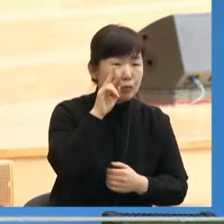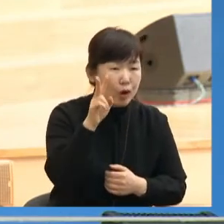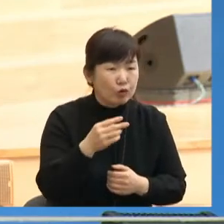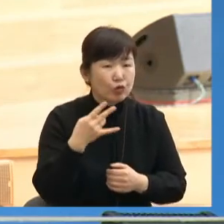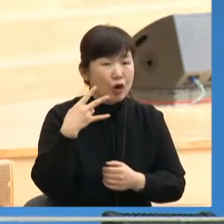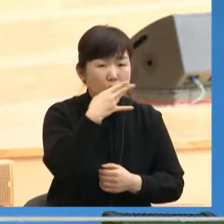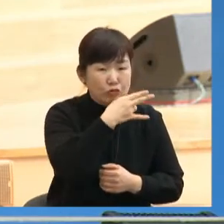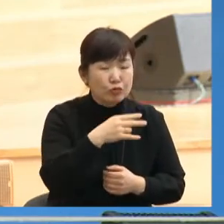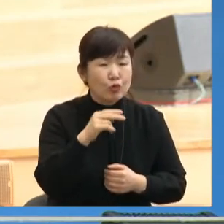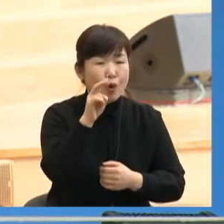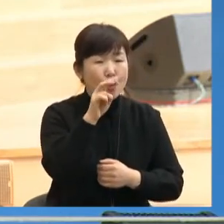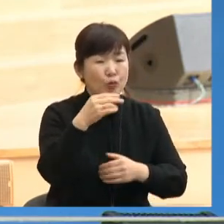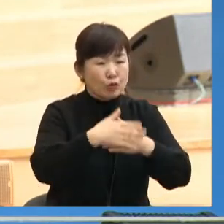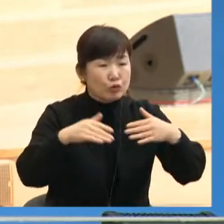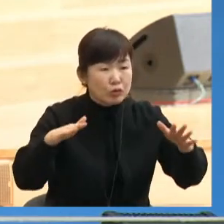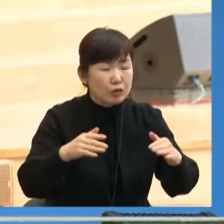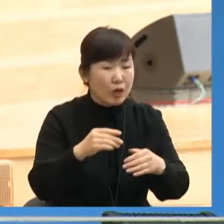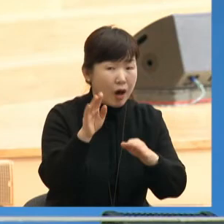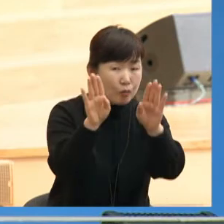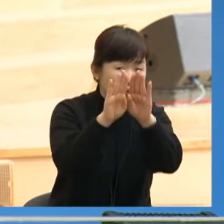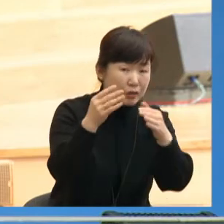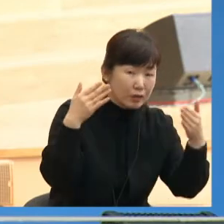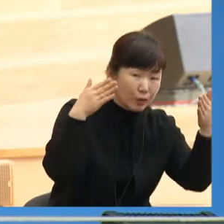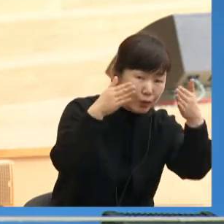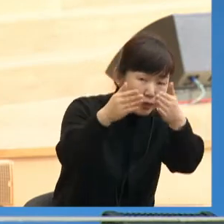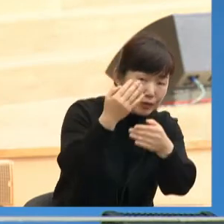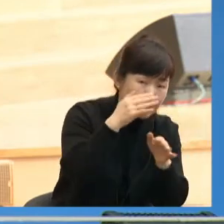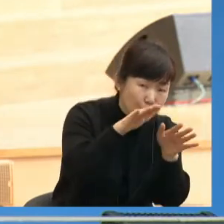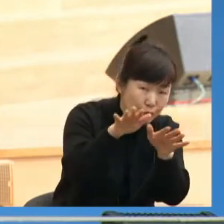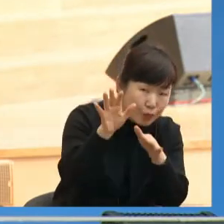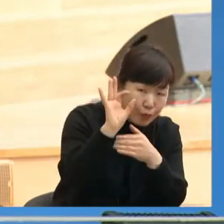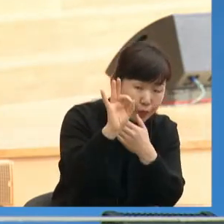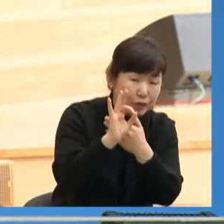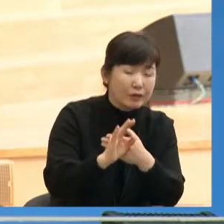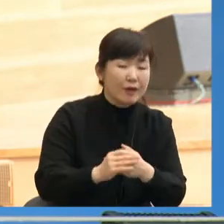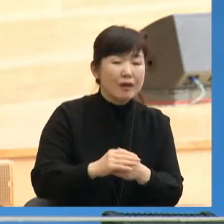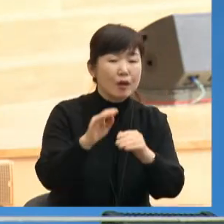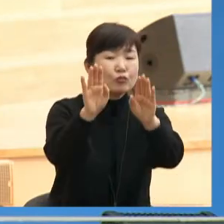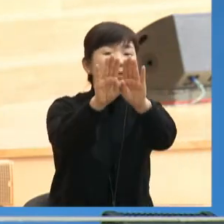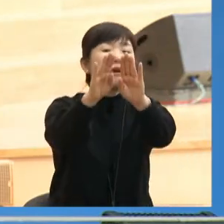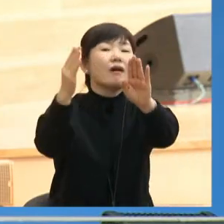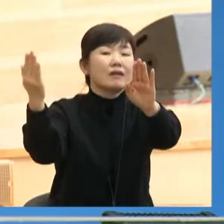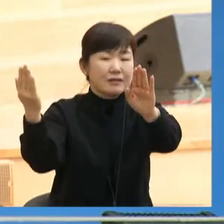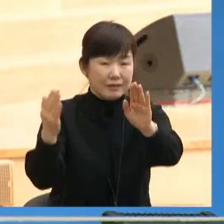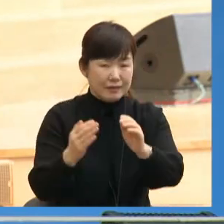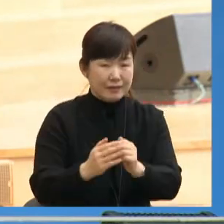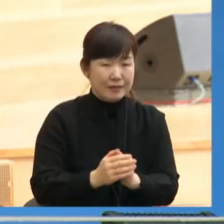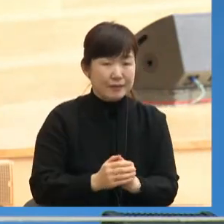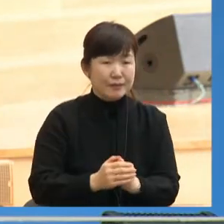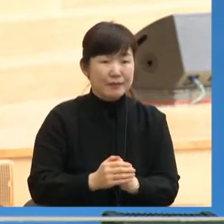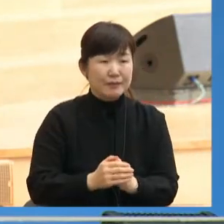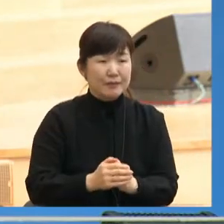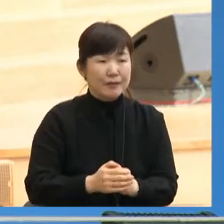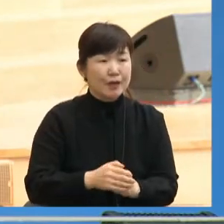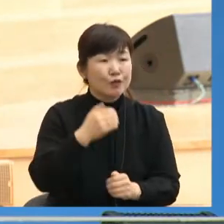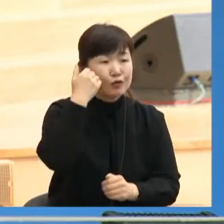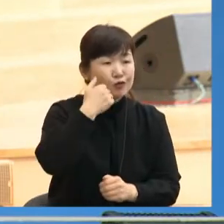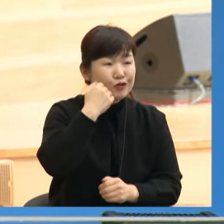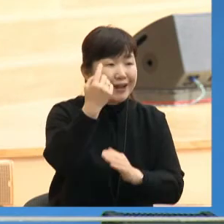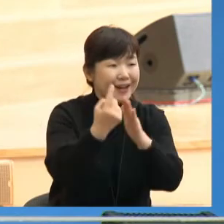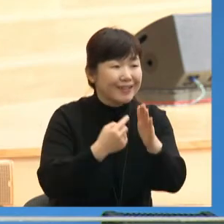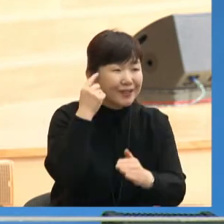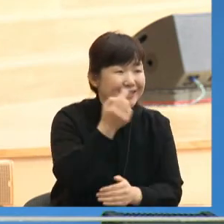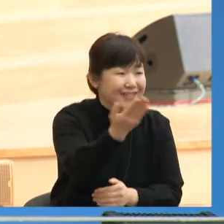에스더도 미가엘도 다 문을 향해 쳐다보고 있는 거예요. 그 문을 향해 바라보고 있는데 그때 문이 열립니다. 여러분 누가